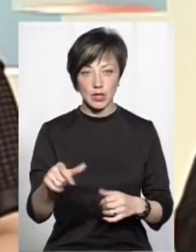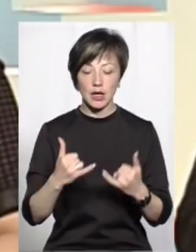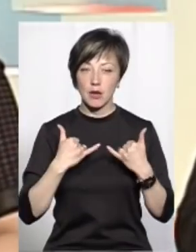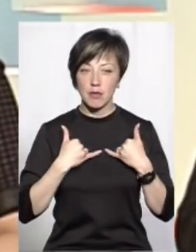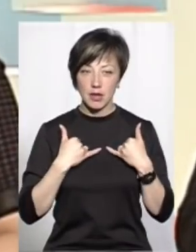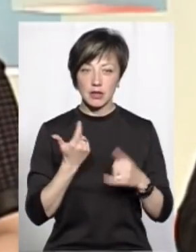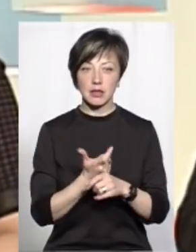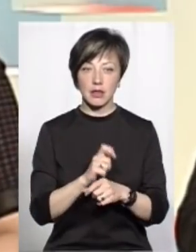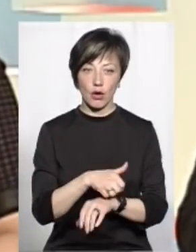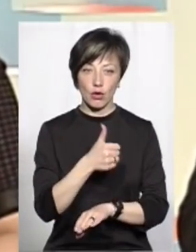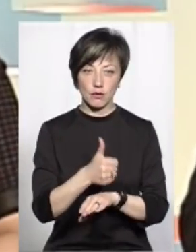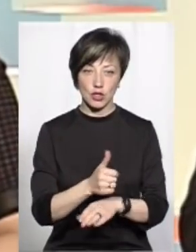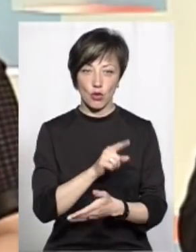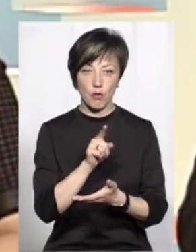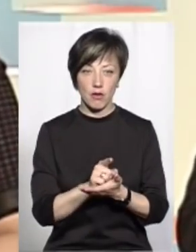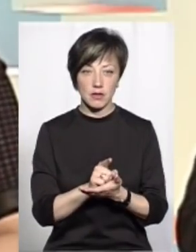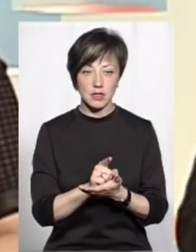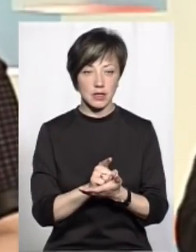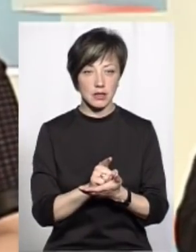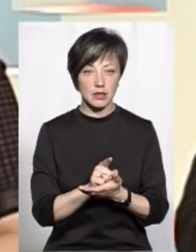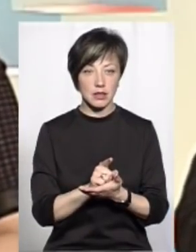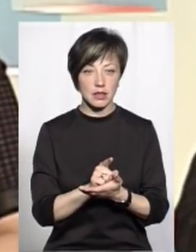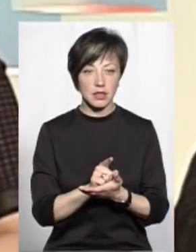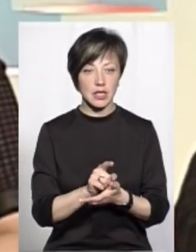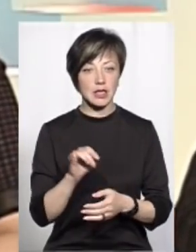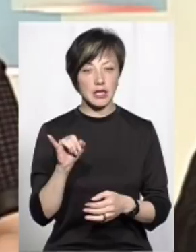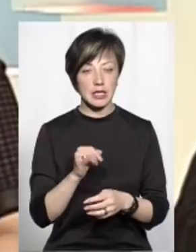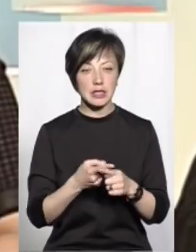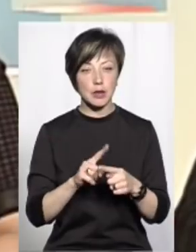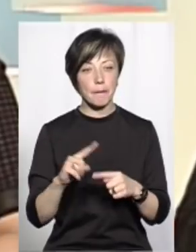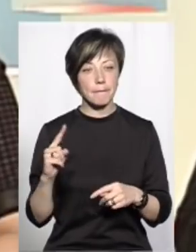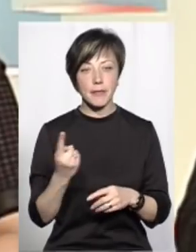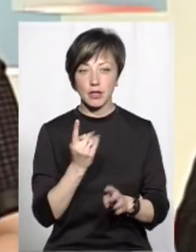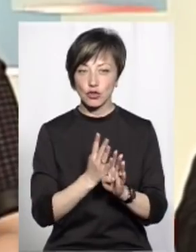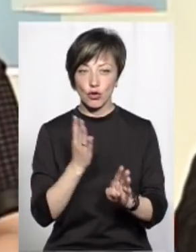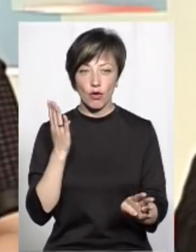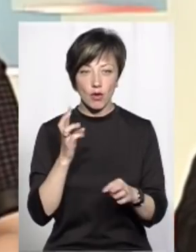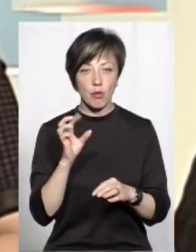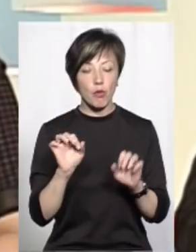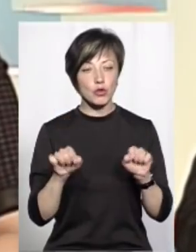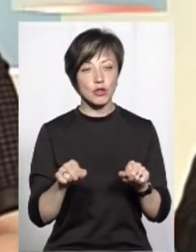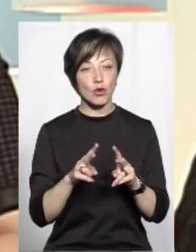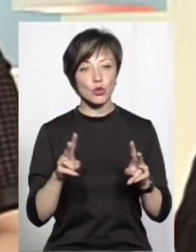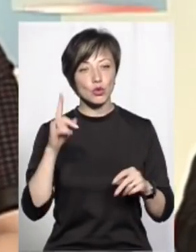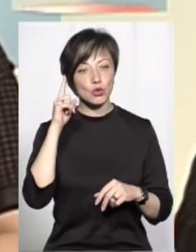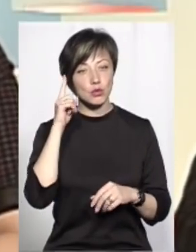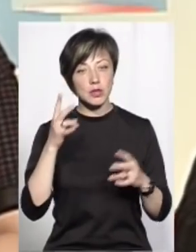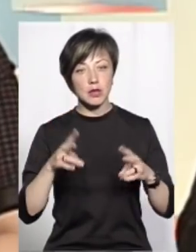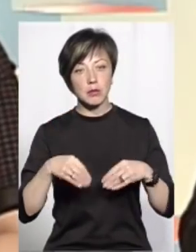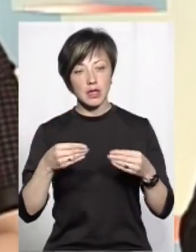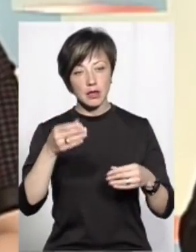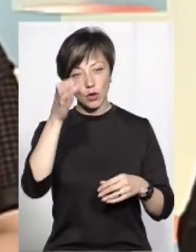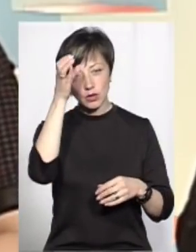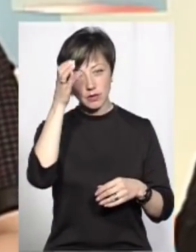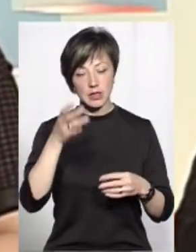це найголовніший обов'язок. І це першочергове, тому що, можливо, хтось думає, треба дати